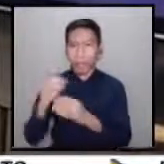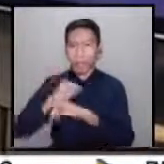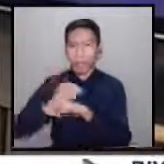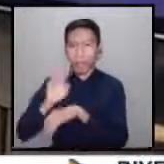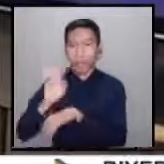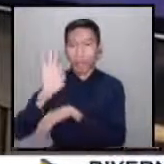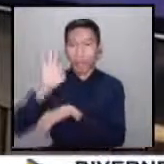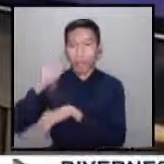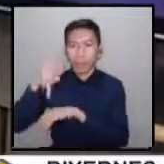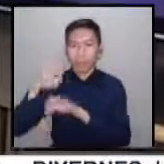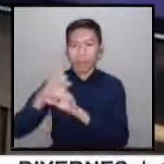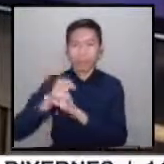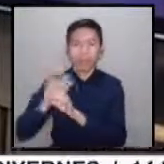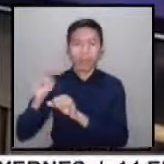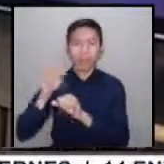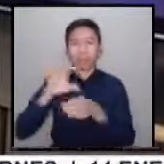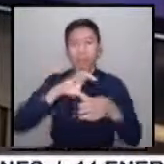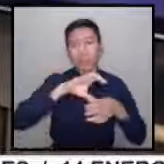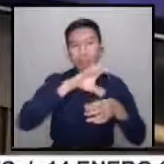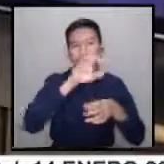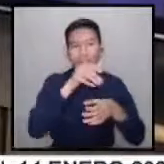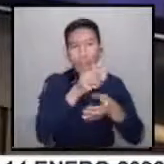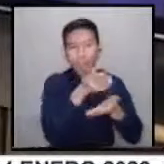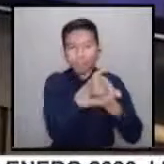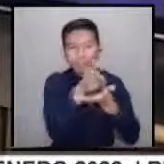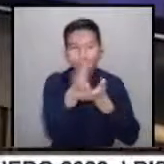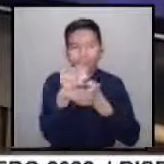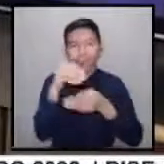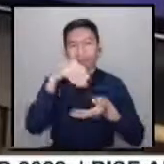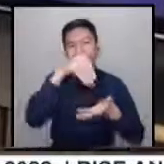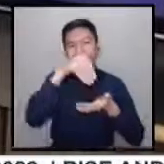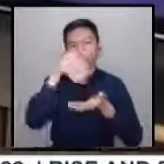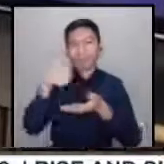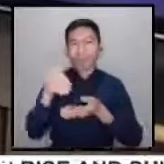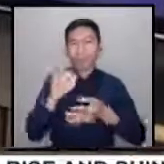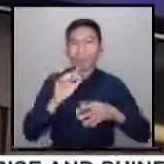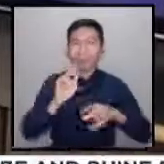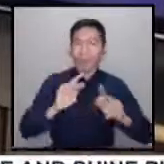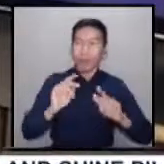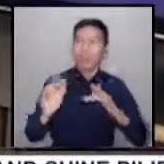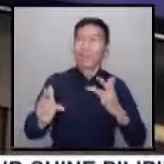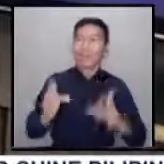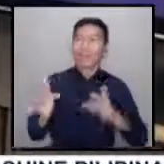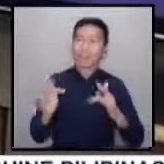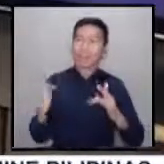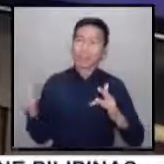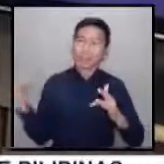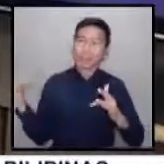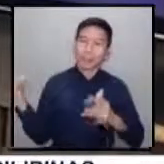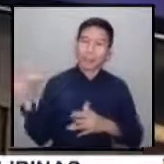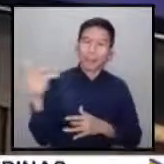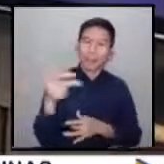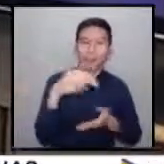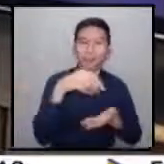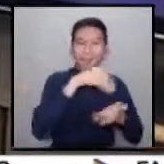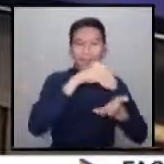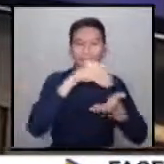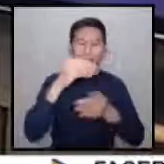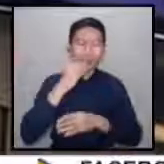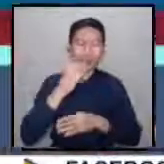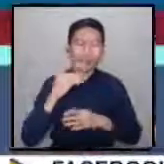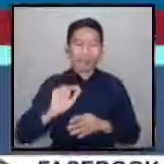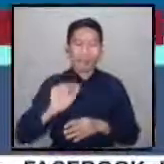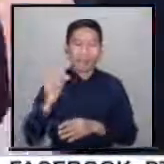Caraga. Tuwang-tuwa naman ang mga bata't matatanda sa inilunsad nilang mobile kitchen. Si Jennifer Gaitano sa detalye, Rise and Shine,